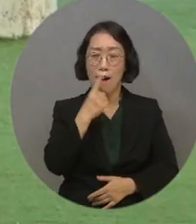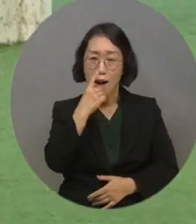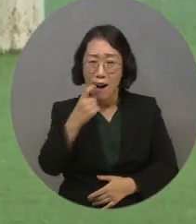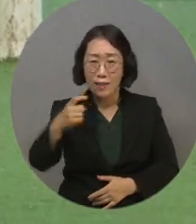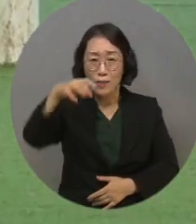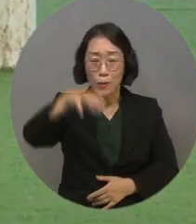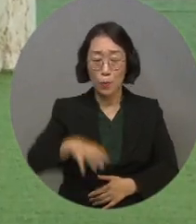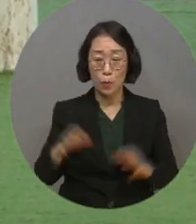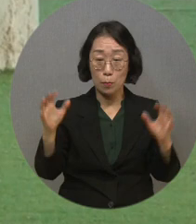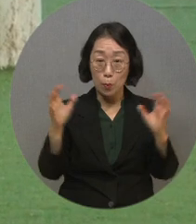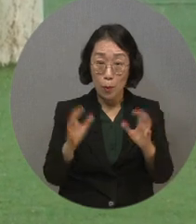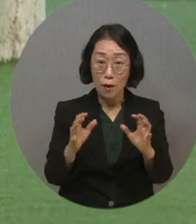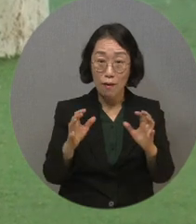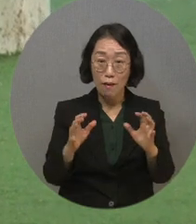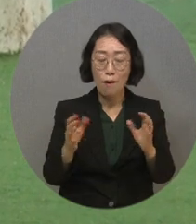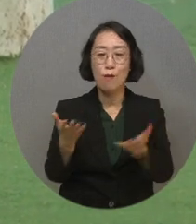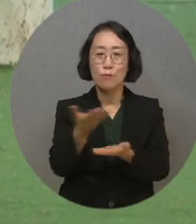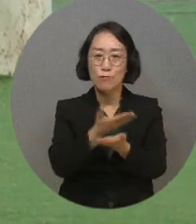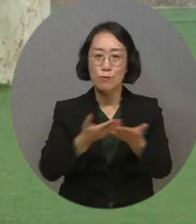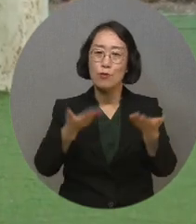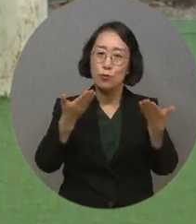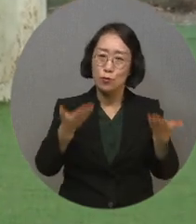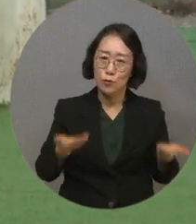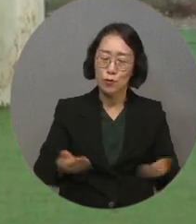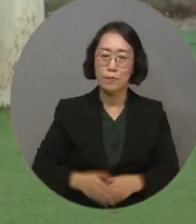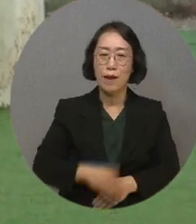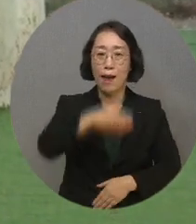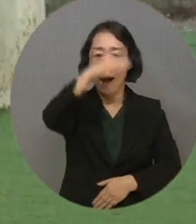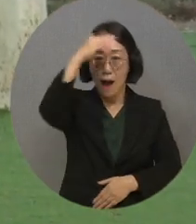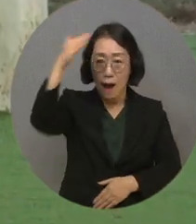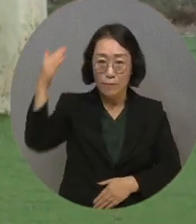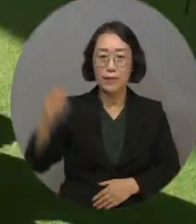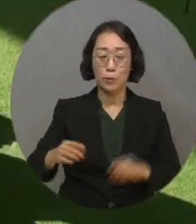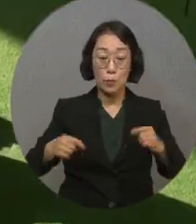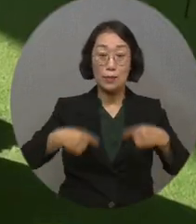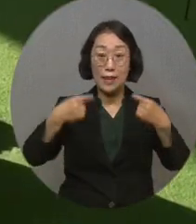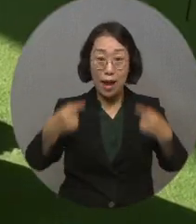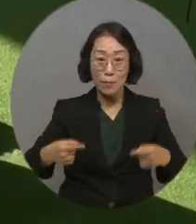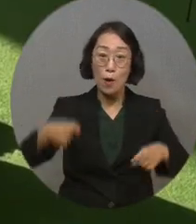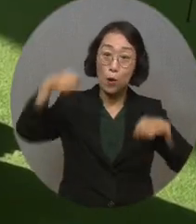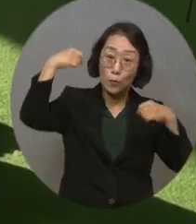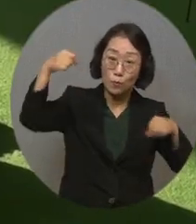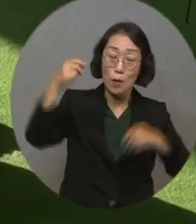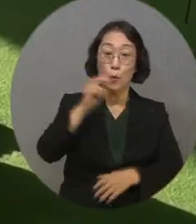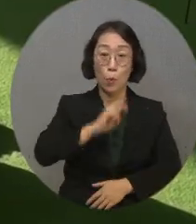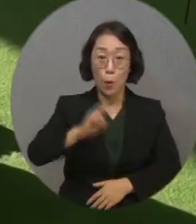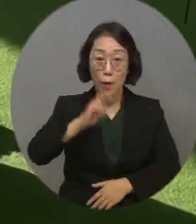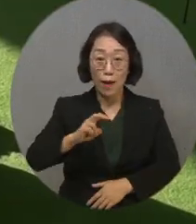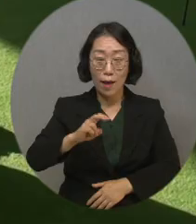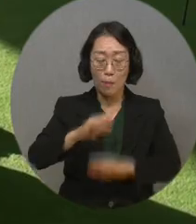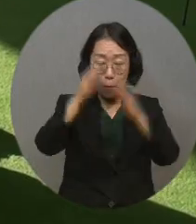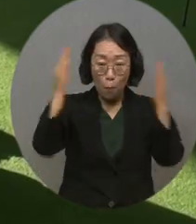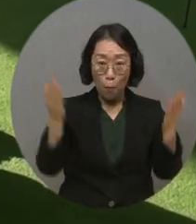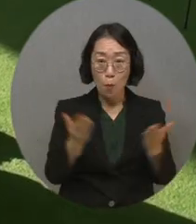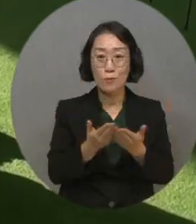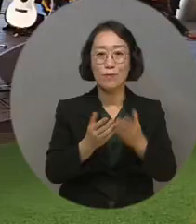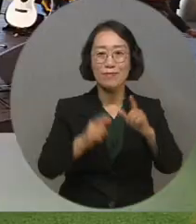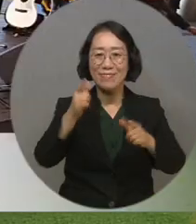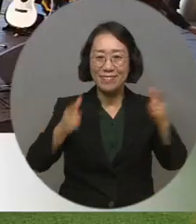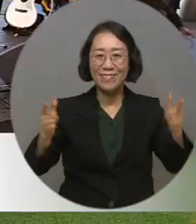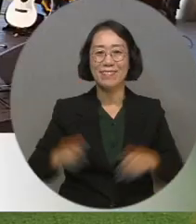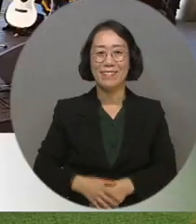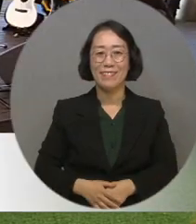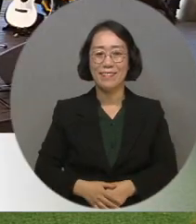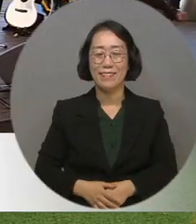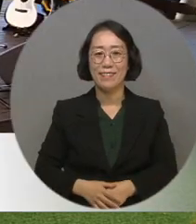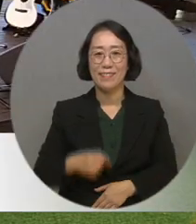모여 심으로, 감상으로, 무대 공연에 참여하는 기쁨으로 시민들의 즐기는 모습은 다양했습니다.